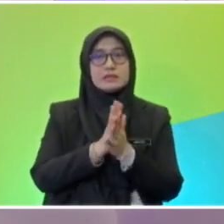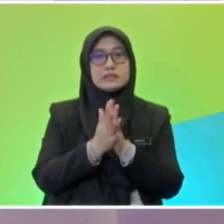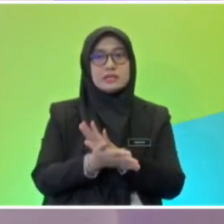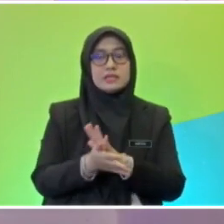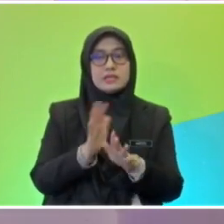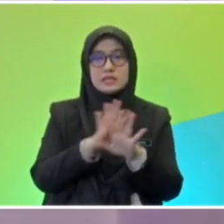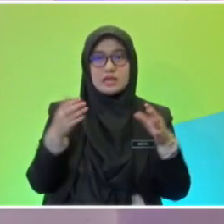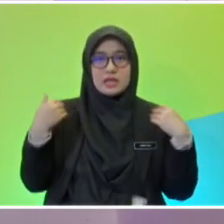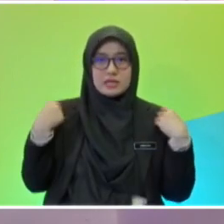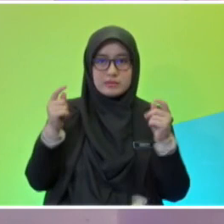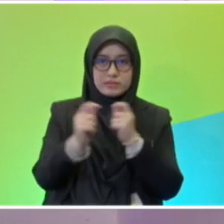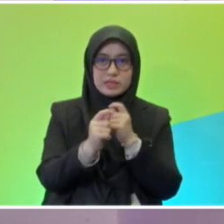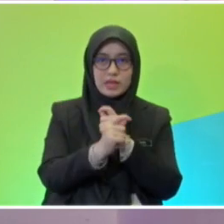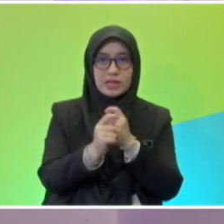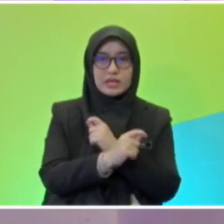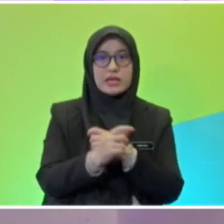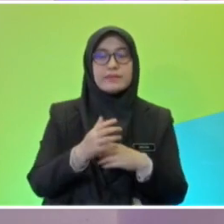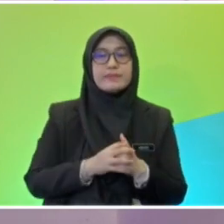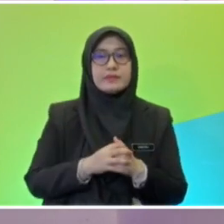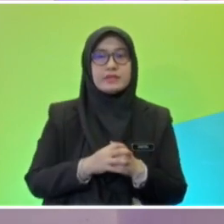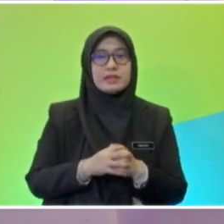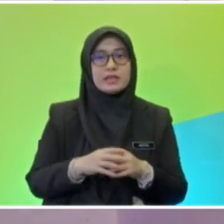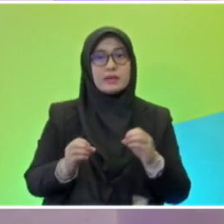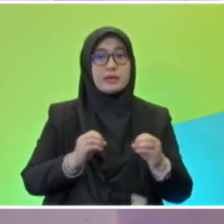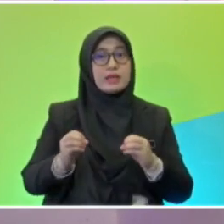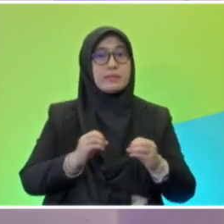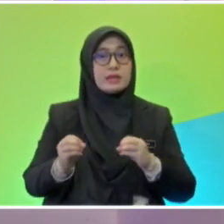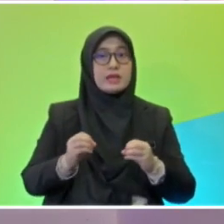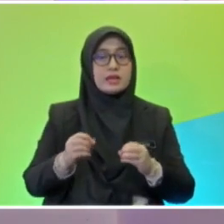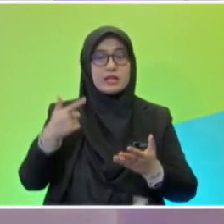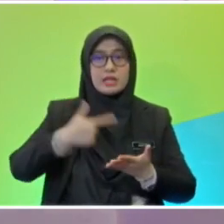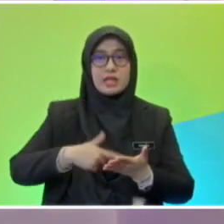menentangkan jadi semakin mantap